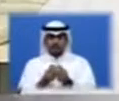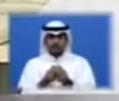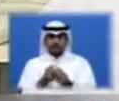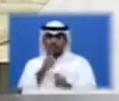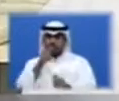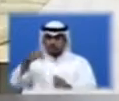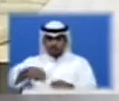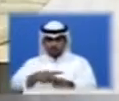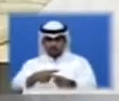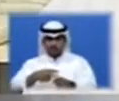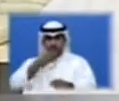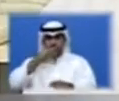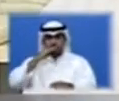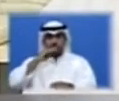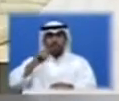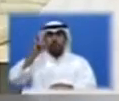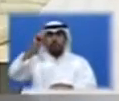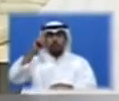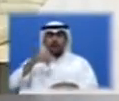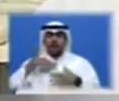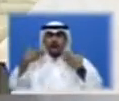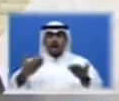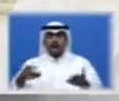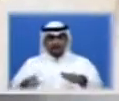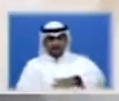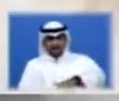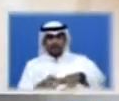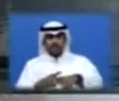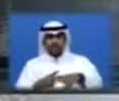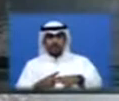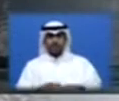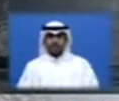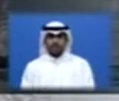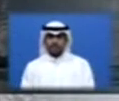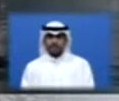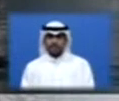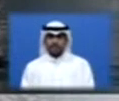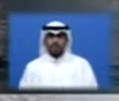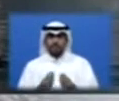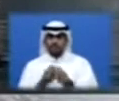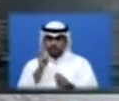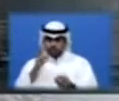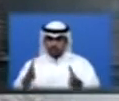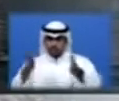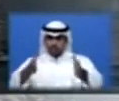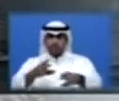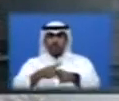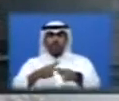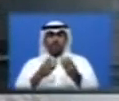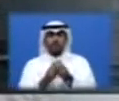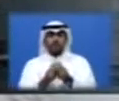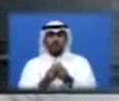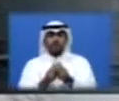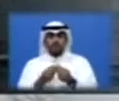يكون قائدها بهذه السمة وهذا السمت وهذه الصفة. إن تكريم دولة الكويت ممثلة في